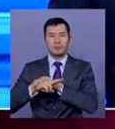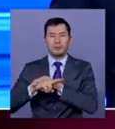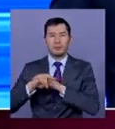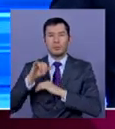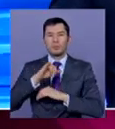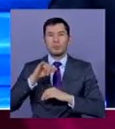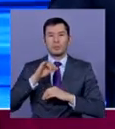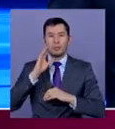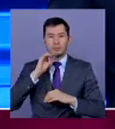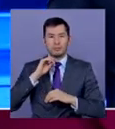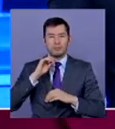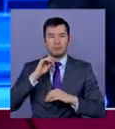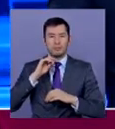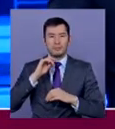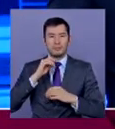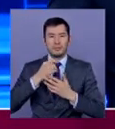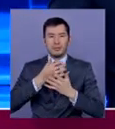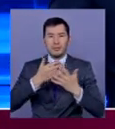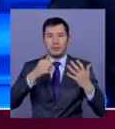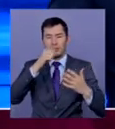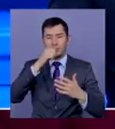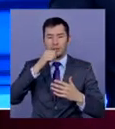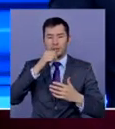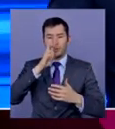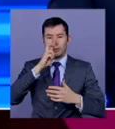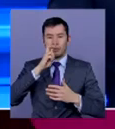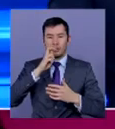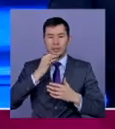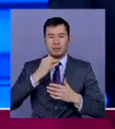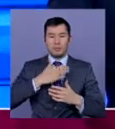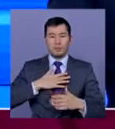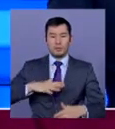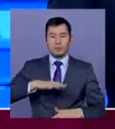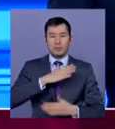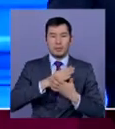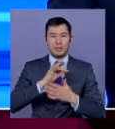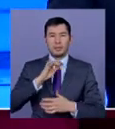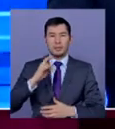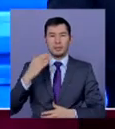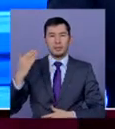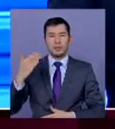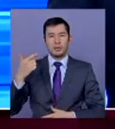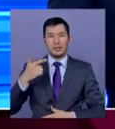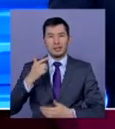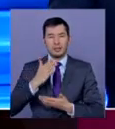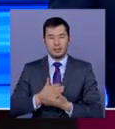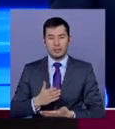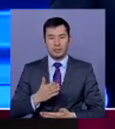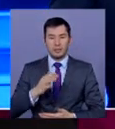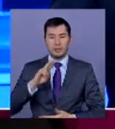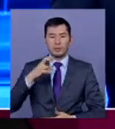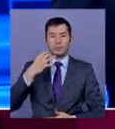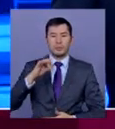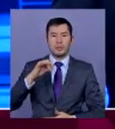арқылы, бұның барлығы өз алдына біздің Ирандағы азаматтарымыз бар, немесе өңірдегі көптеген араб мемлекеттеріндегі, оның ішінде